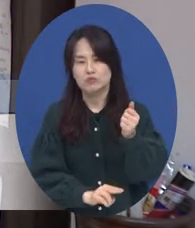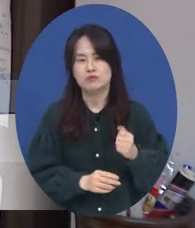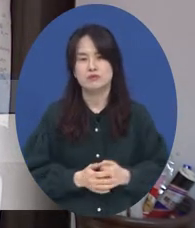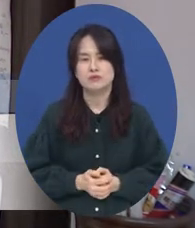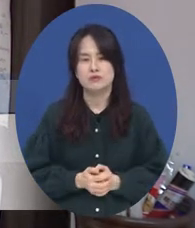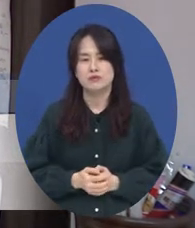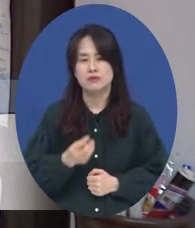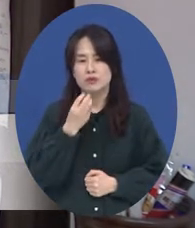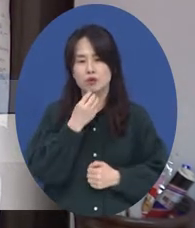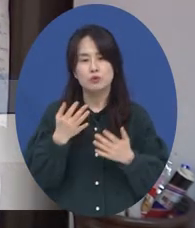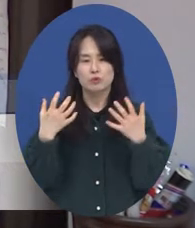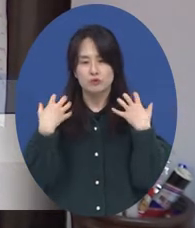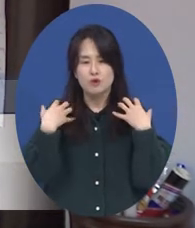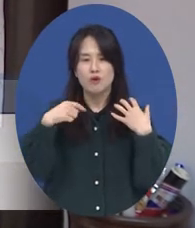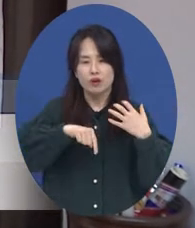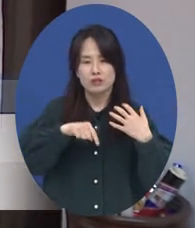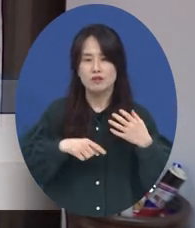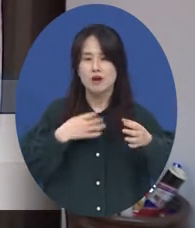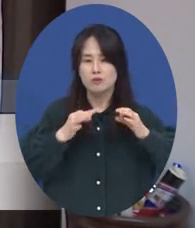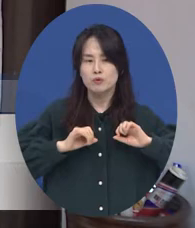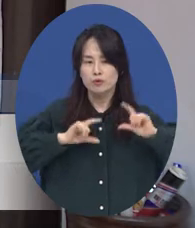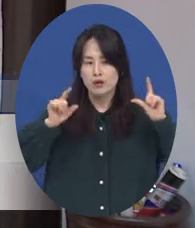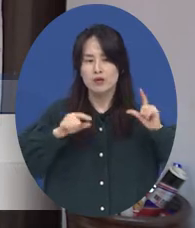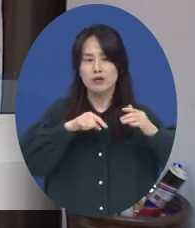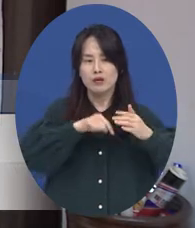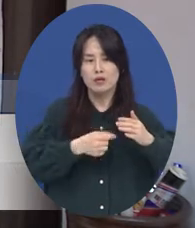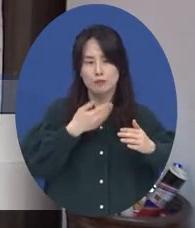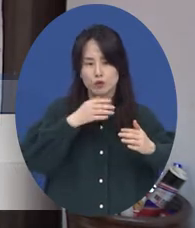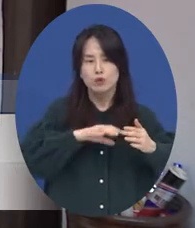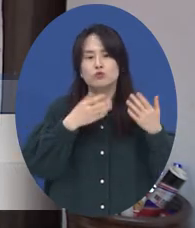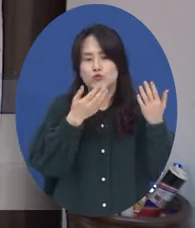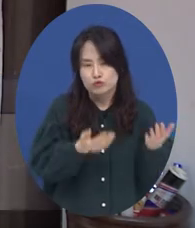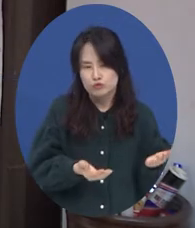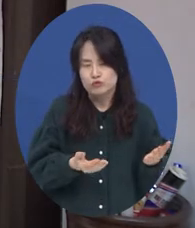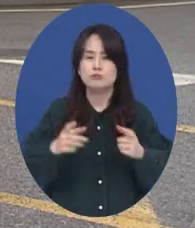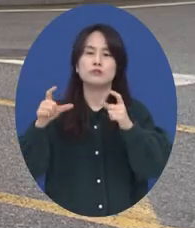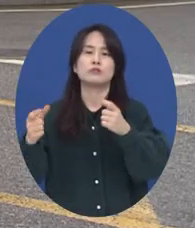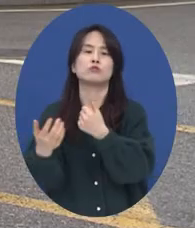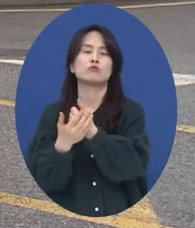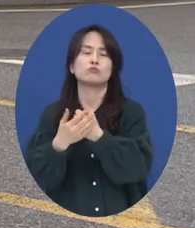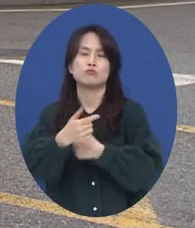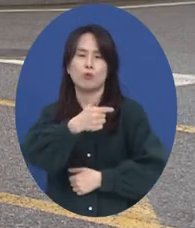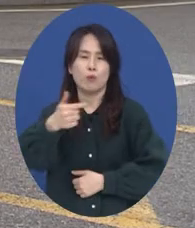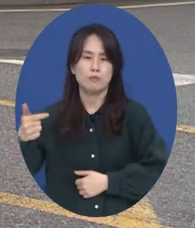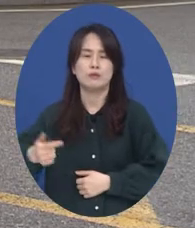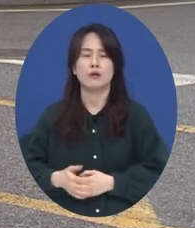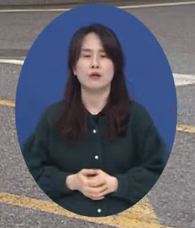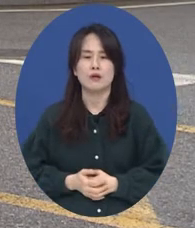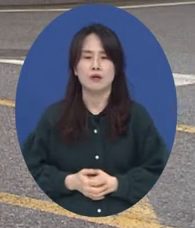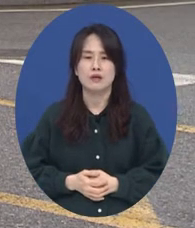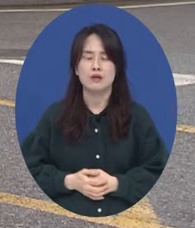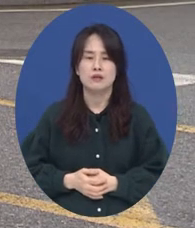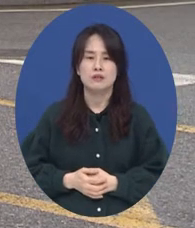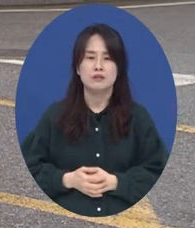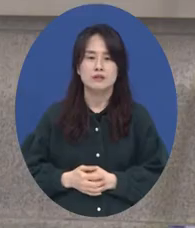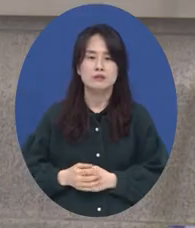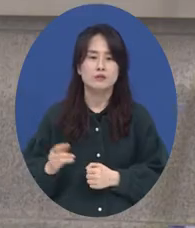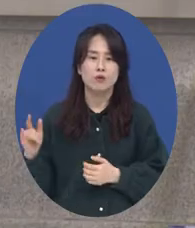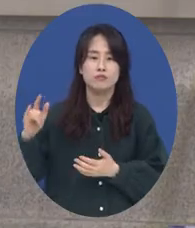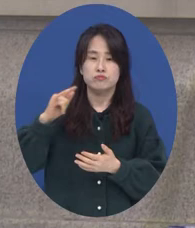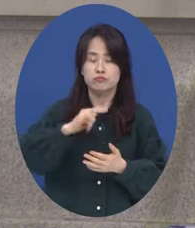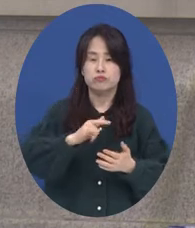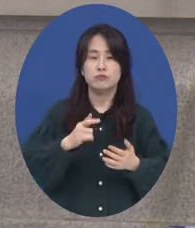금요일이라도 구내식당에 한 번씩 쉬어주면 지역으로는 도움이 되죠. 경기도는 우한교민 임시생활시설이